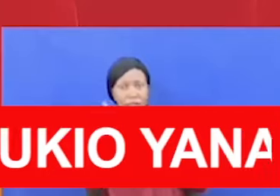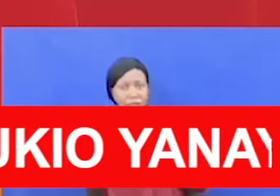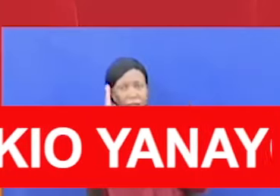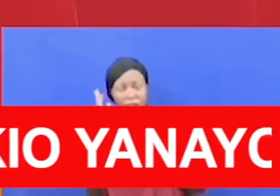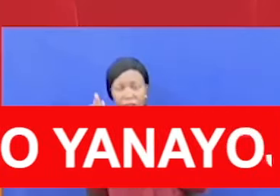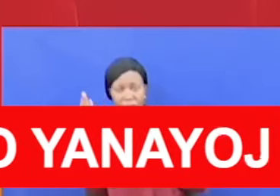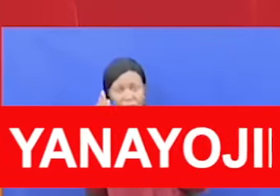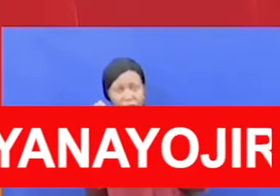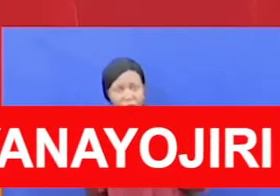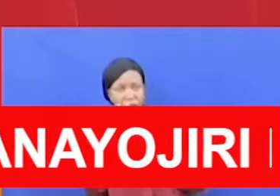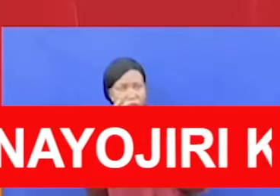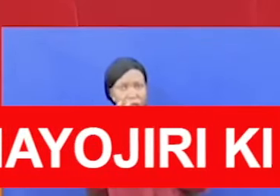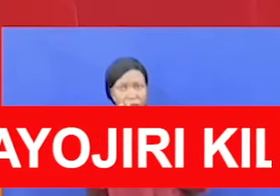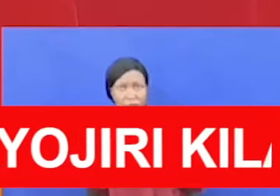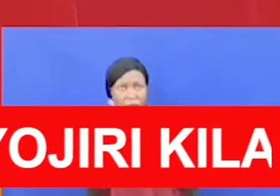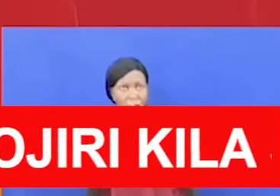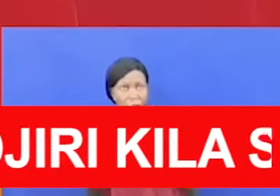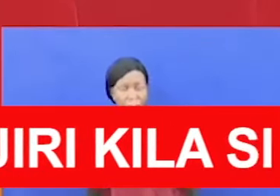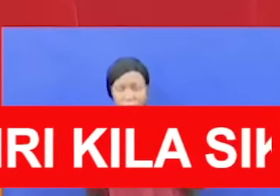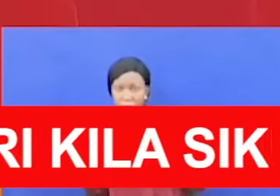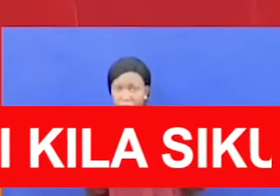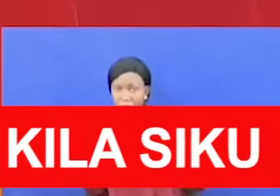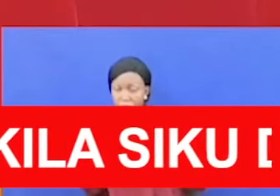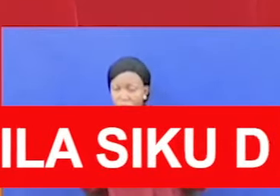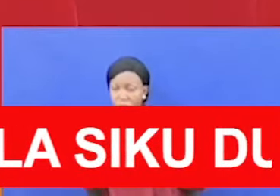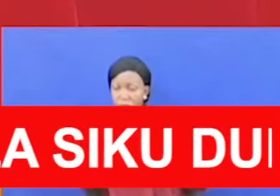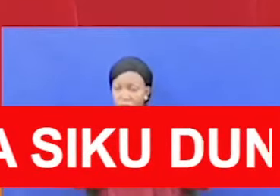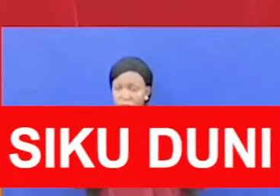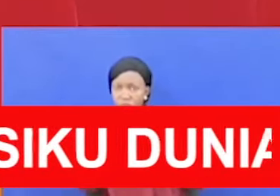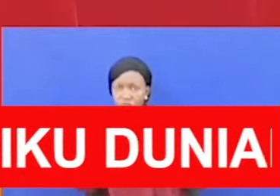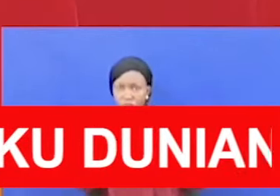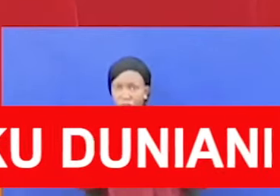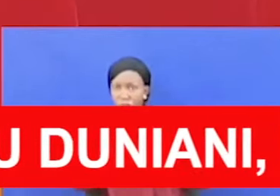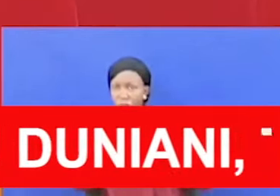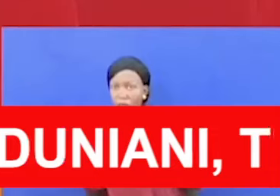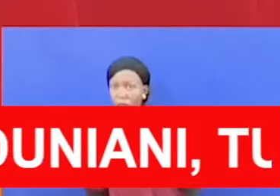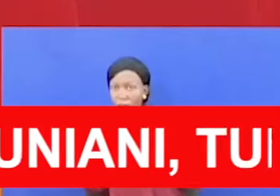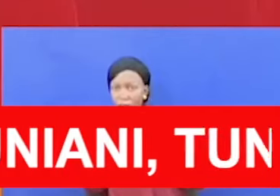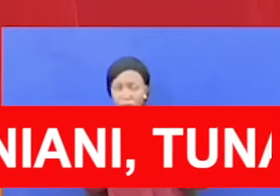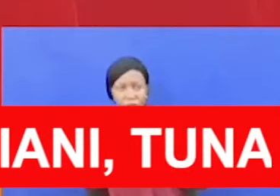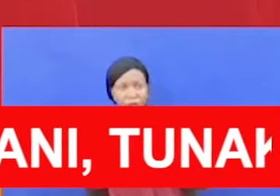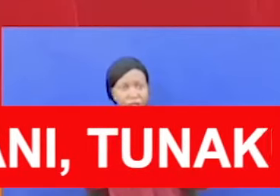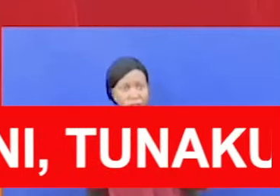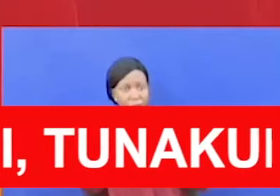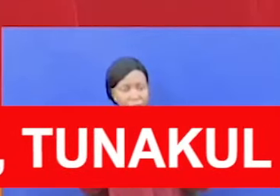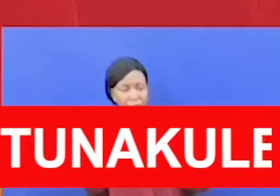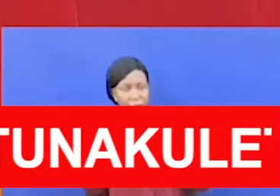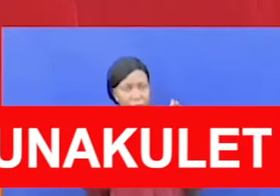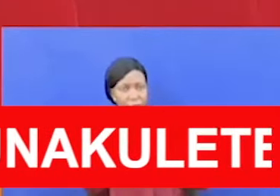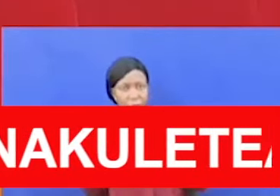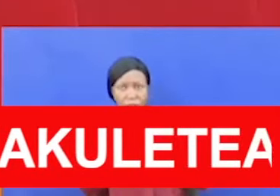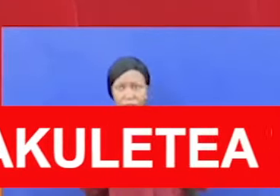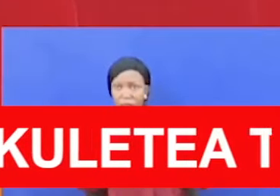sikivu, itaangalia hali itakavyokuwa. Sisi kwa kushirikiana na Wizara ya Mambo ya Ndani tutafanya tena tathmini, tuone mtandao